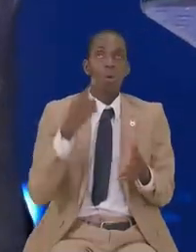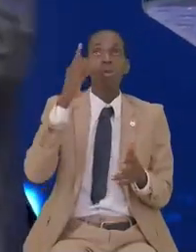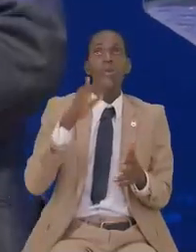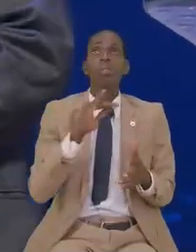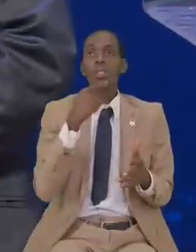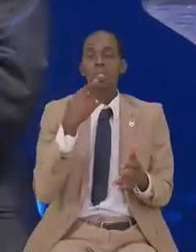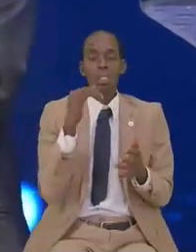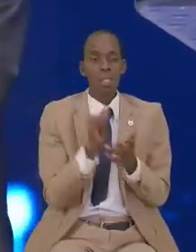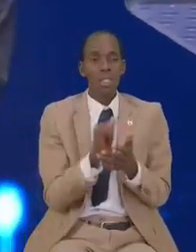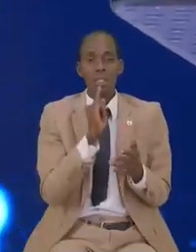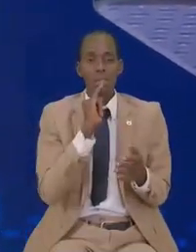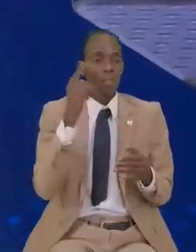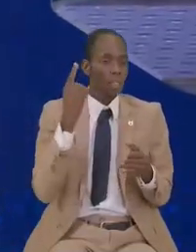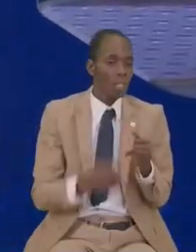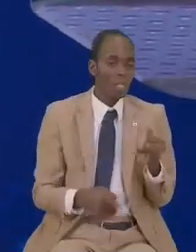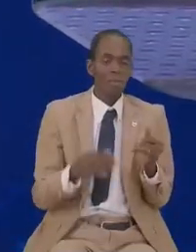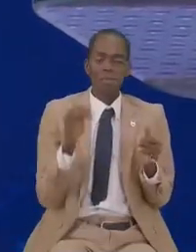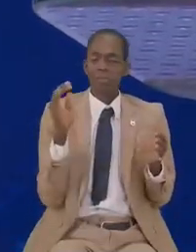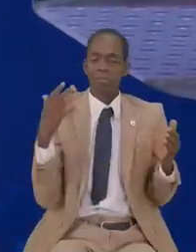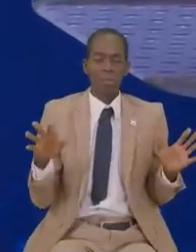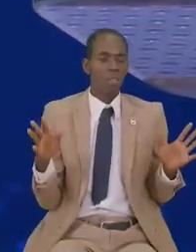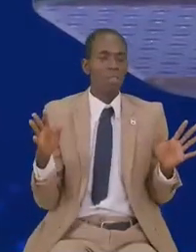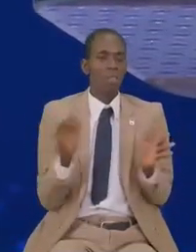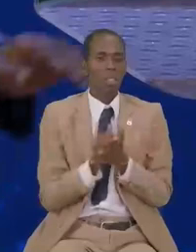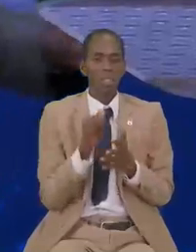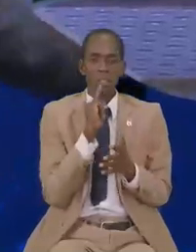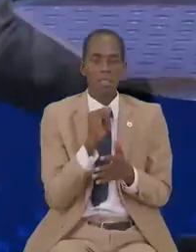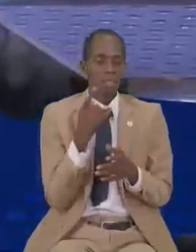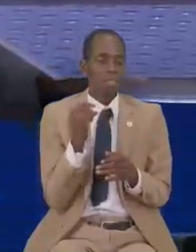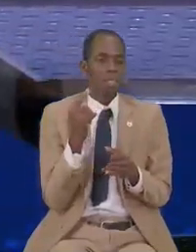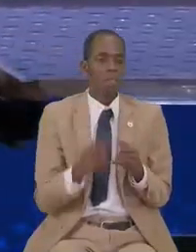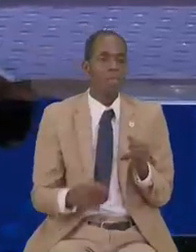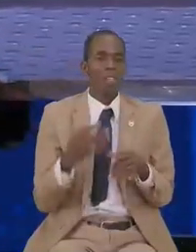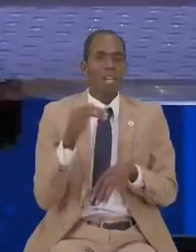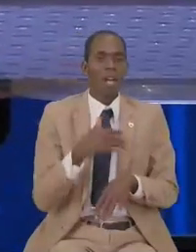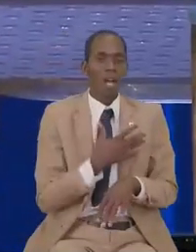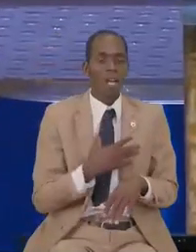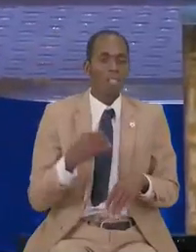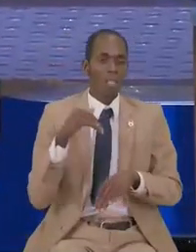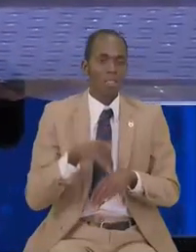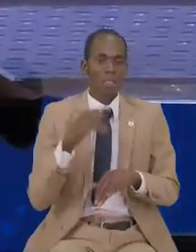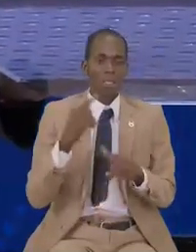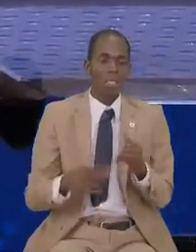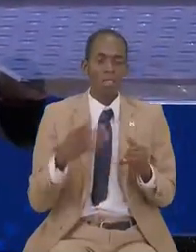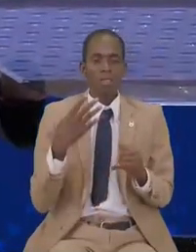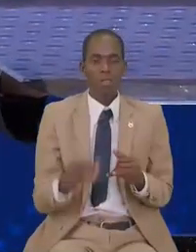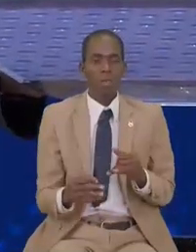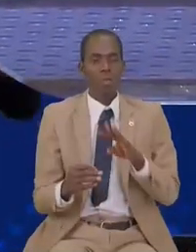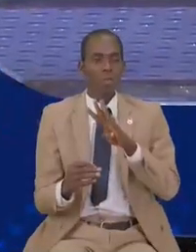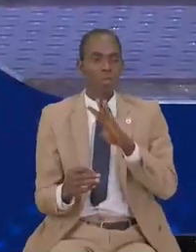continuer de se rebeller contre Dieu. Un jour, Dieu dit que, c'est fini pour toi. Et puis, 490